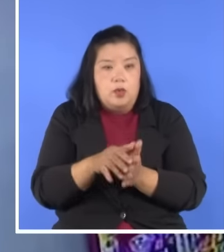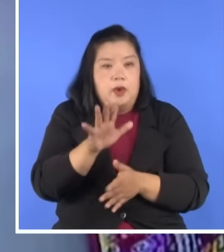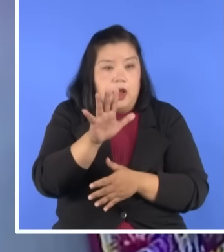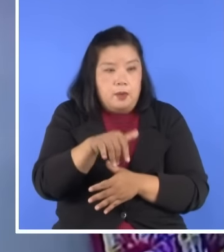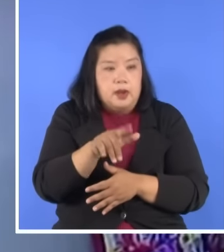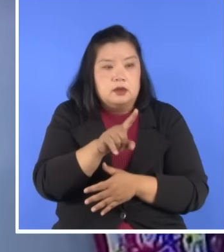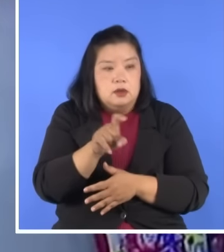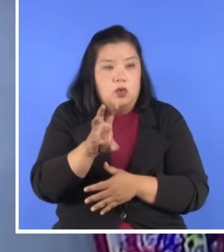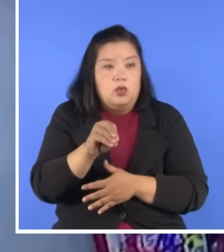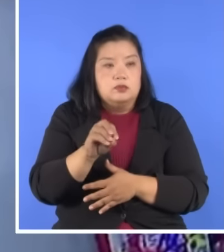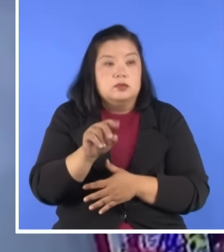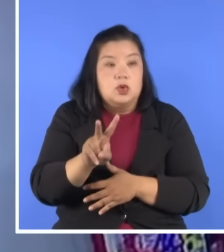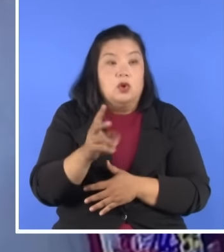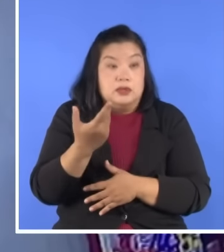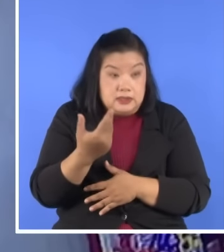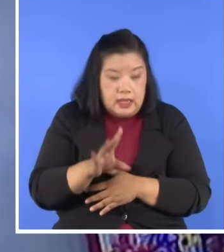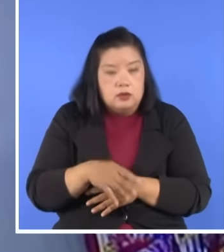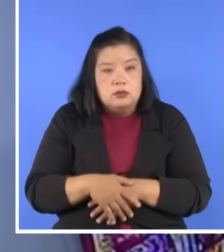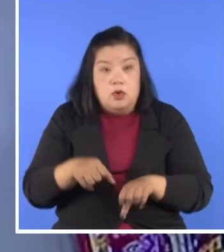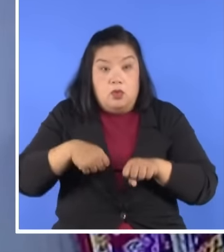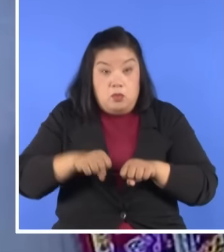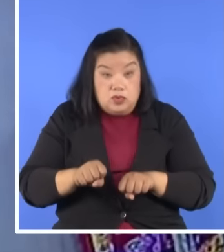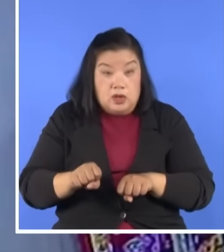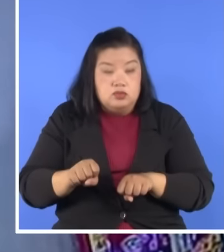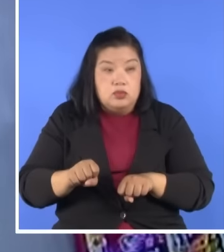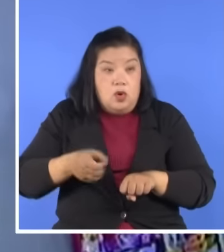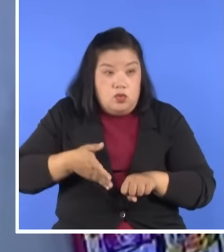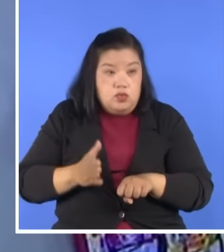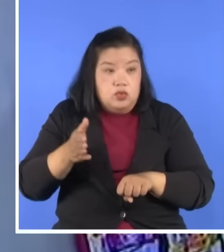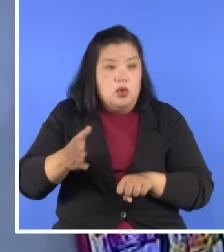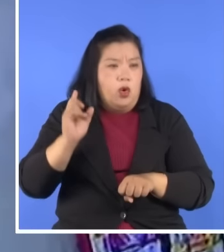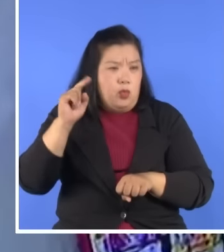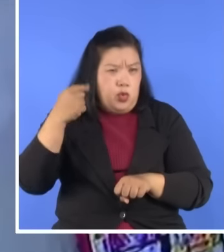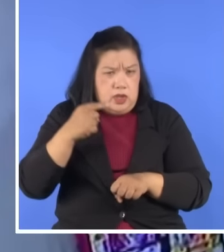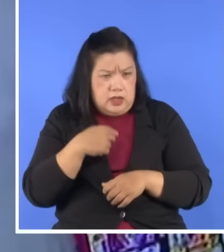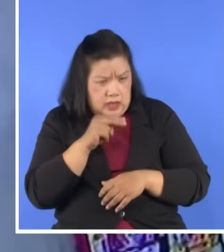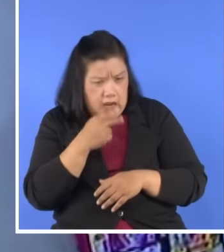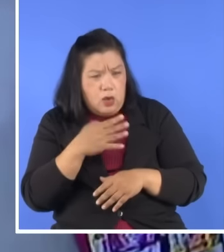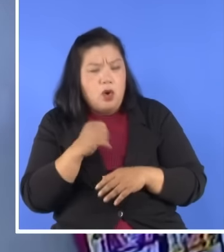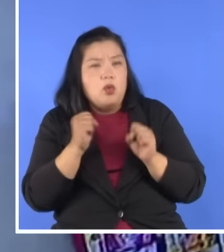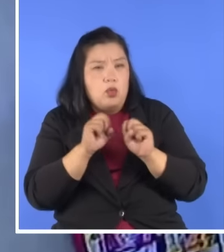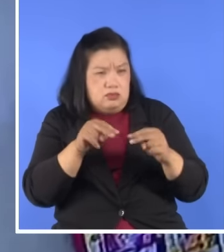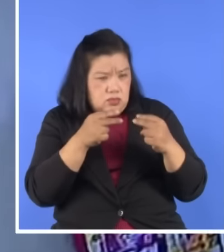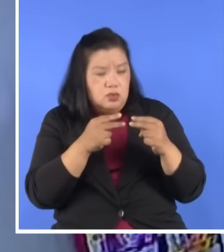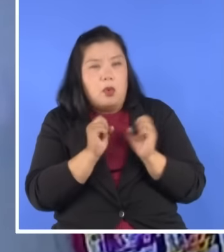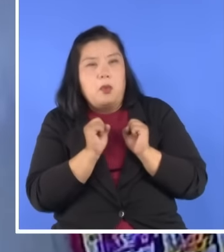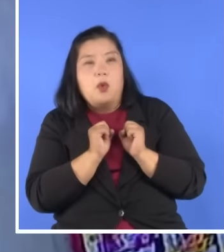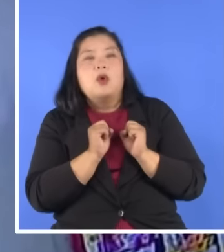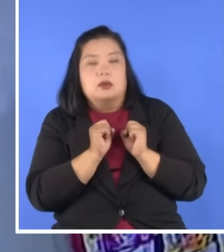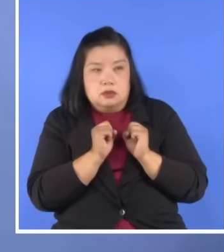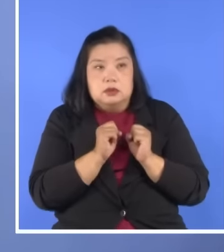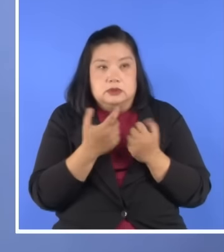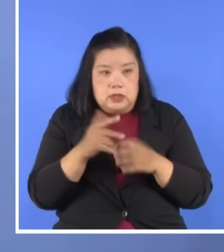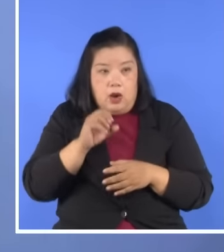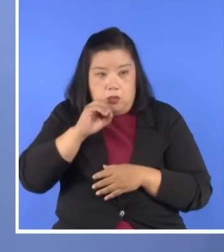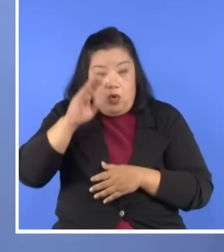บาทแล้วก็ไปขี่มอเตอร์ไซค์หลบนี้ไปน้องๆผู้หญิงก็อย่างว่าเนี่ยนะครับเป็นผู้หญิงกับกลัวนะครับทีนี้เขาเลยไปแจ้งความไว้ตำรวจใช้เวลา